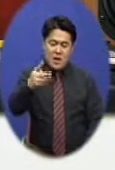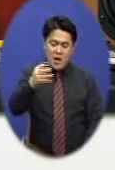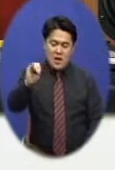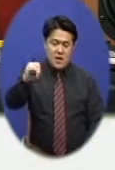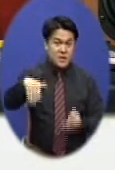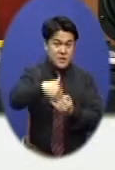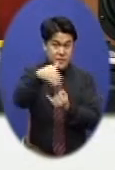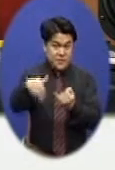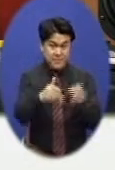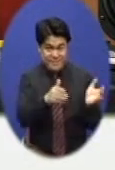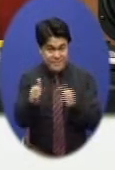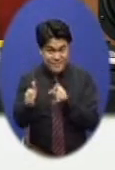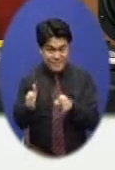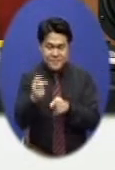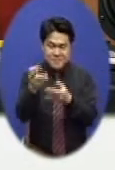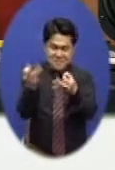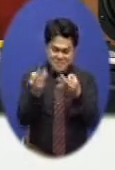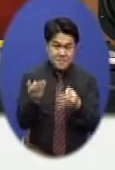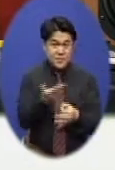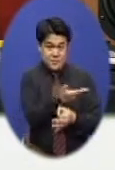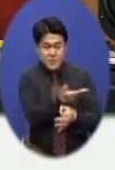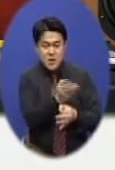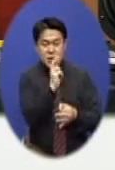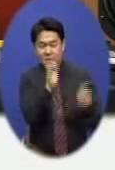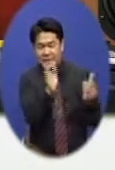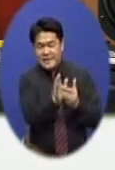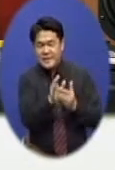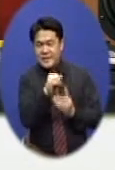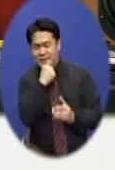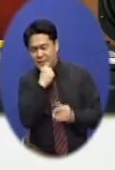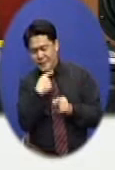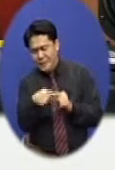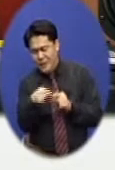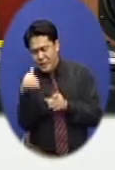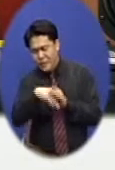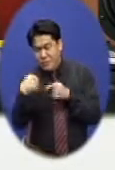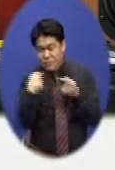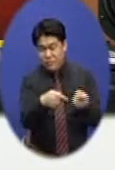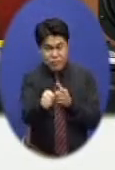불러주실 네, 건데요. 네. 네, 시청자 여러분들이 그렇죠. 이제부터 이제 네. 심사를 해주셔야 됩니다. 준비를 하셔야 됩니다. 네,